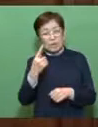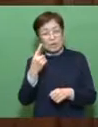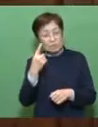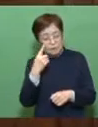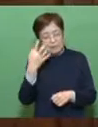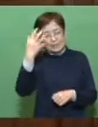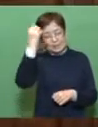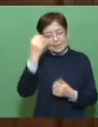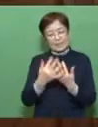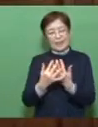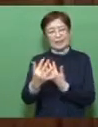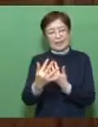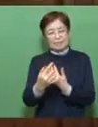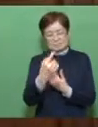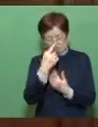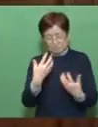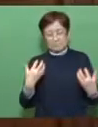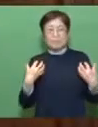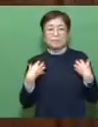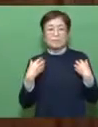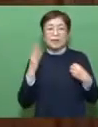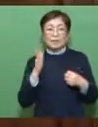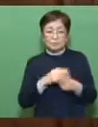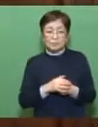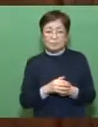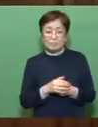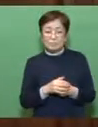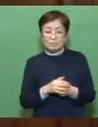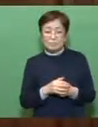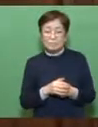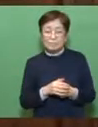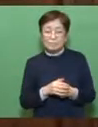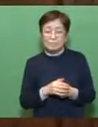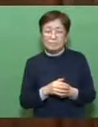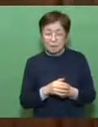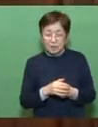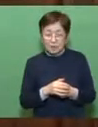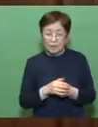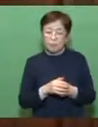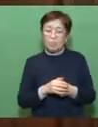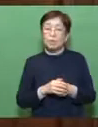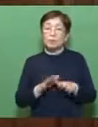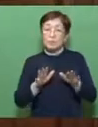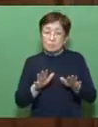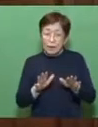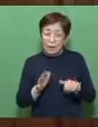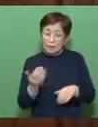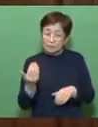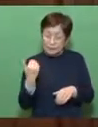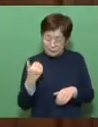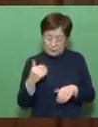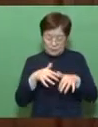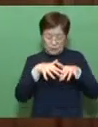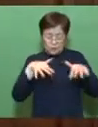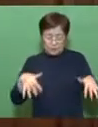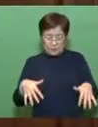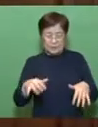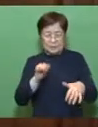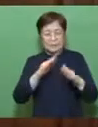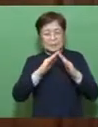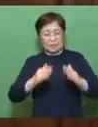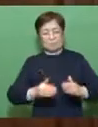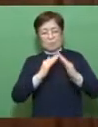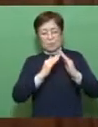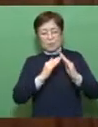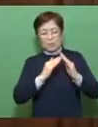べき節目の大会を行うということでうんあのうんあの組織委員会もできましてはいえ